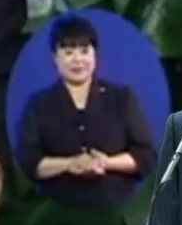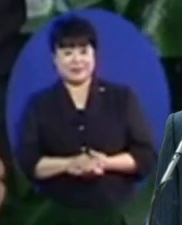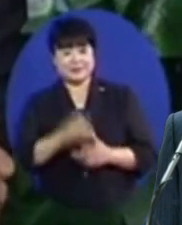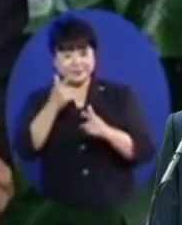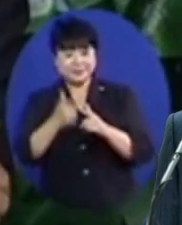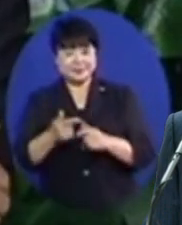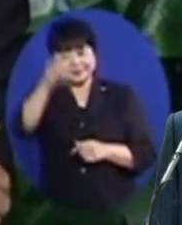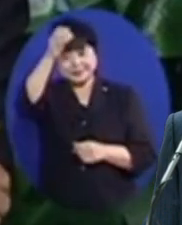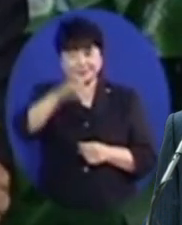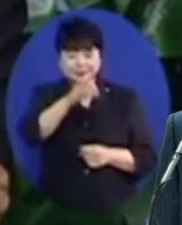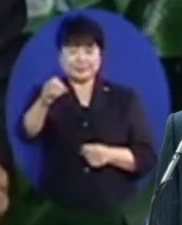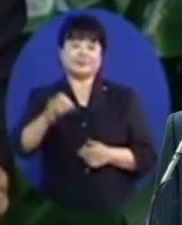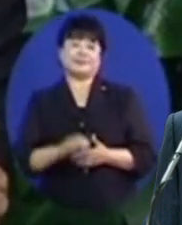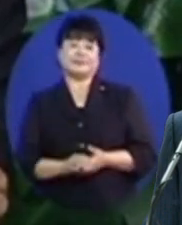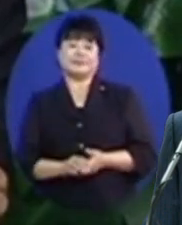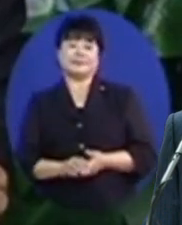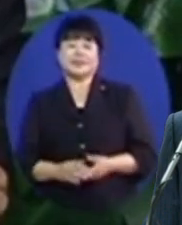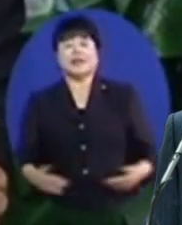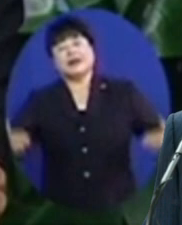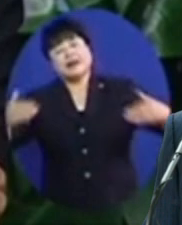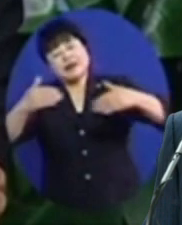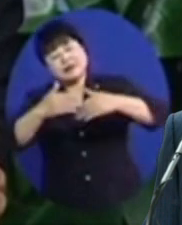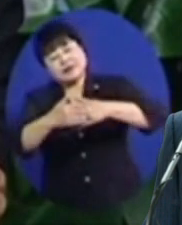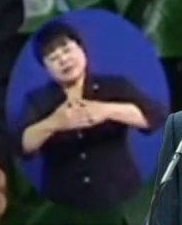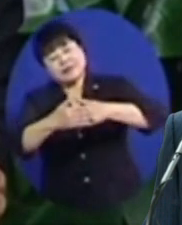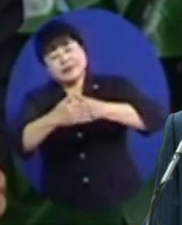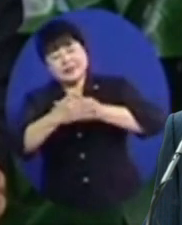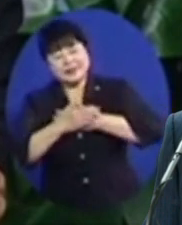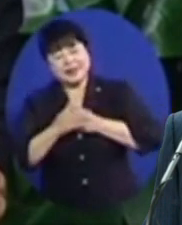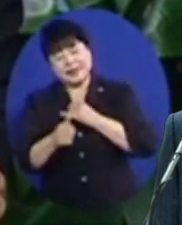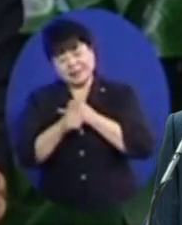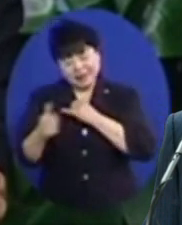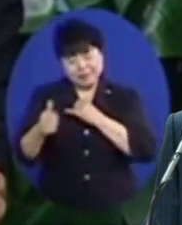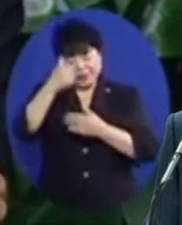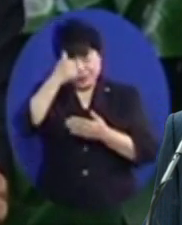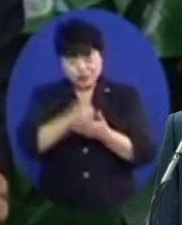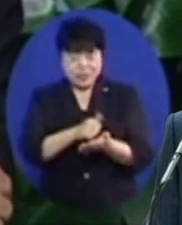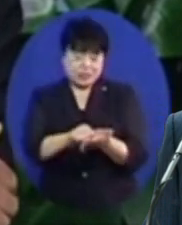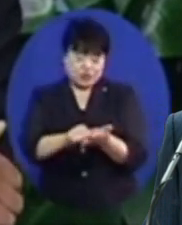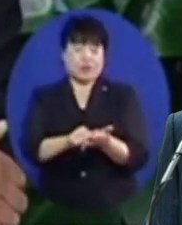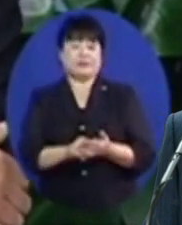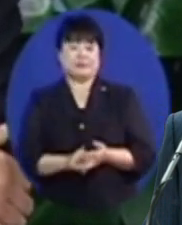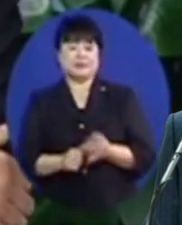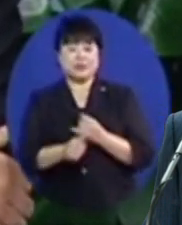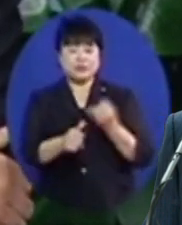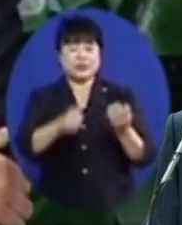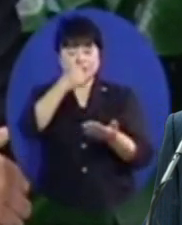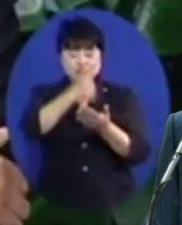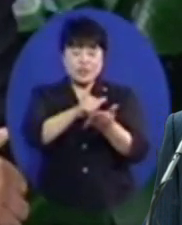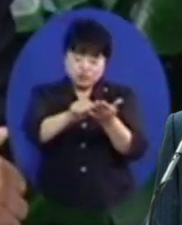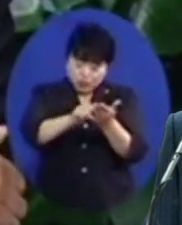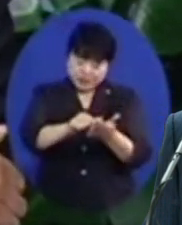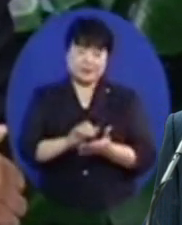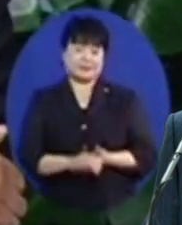예수님의 십자가를 안고 내 남편의 죄를 지워버리고 아내의 죄를